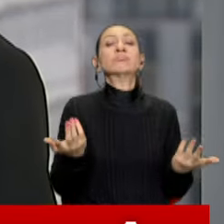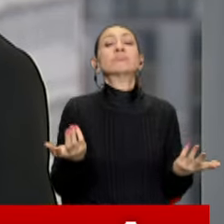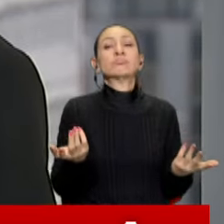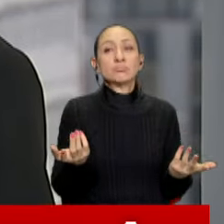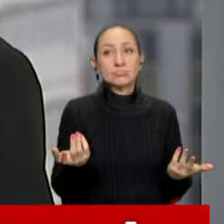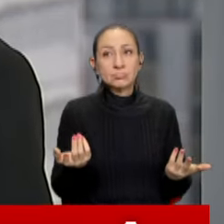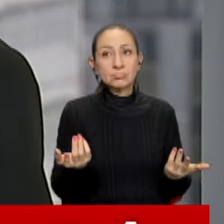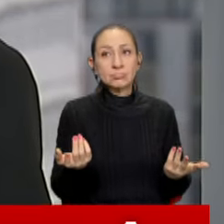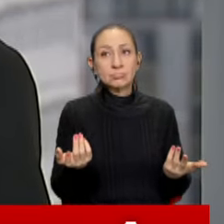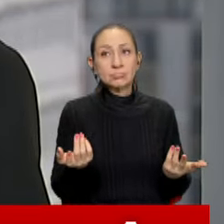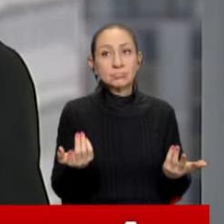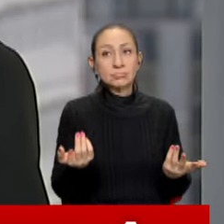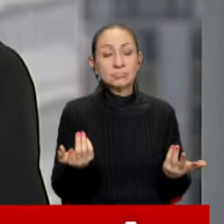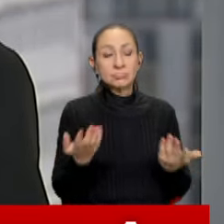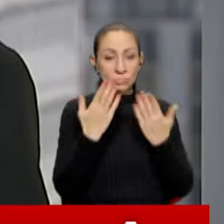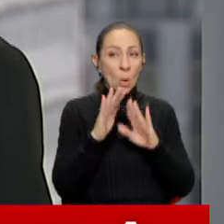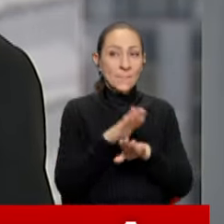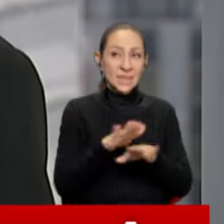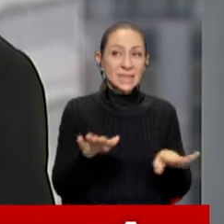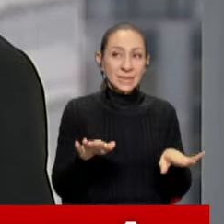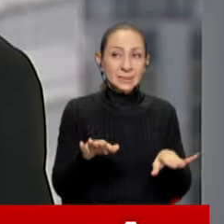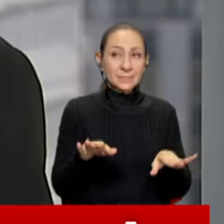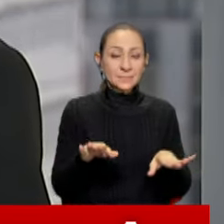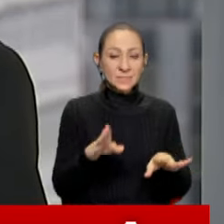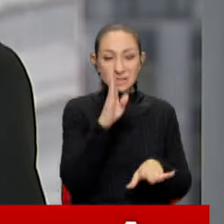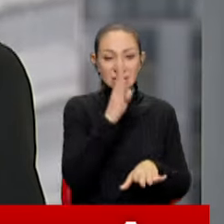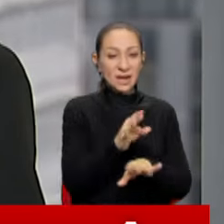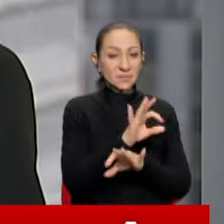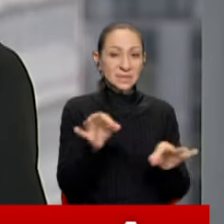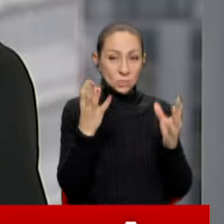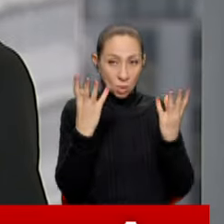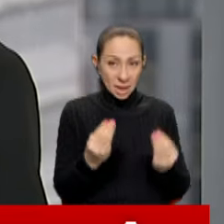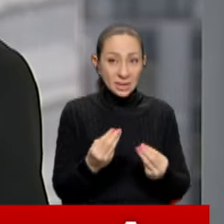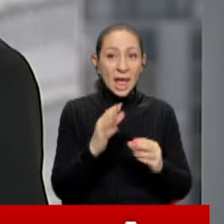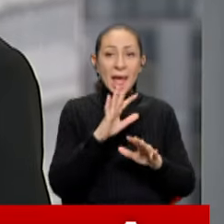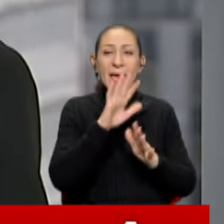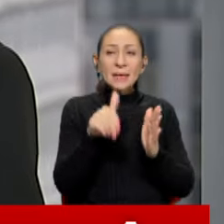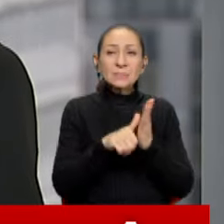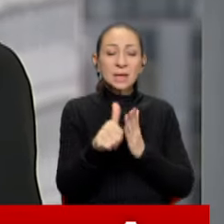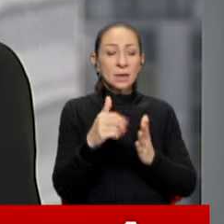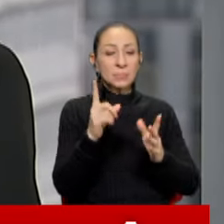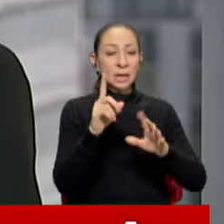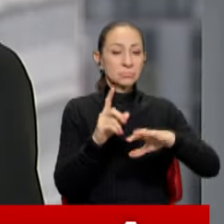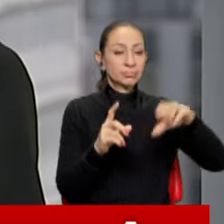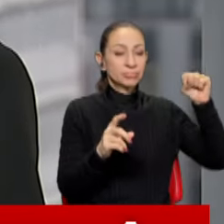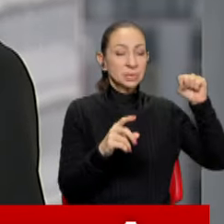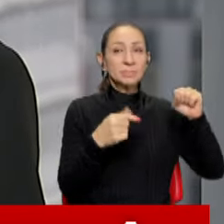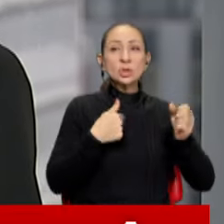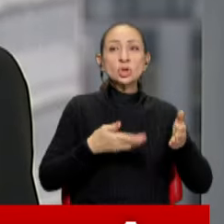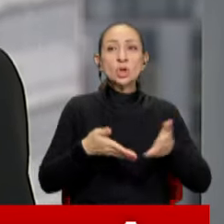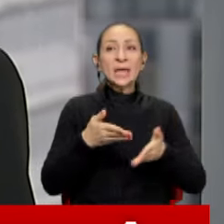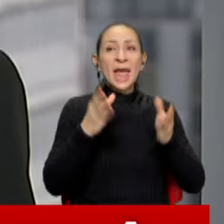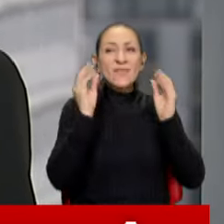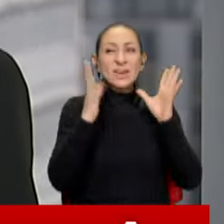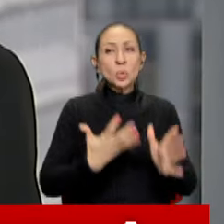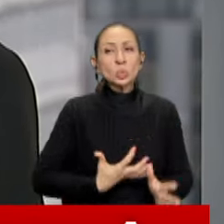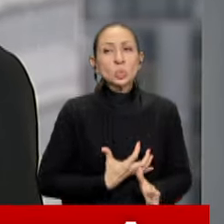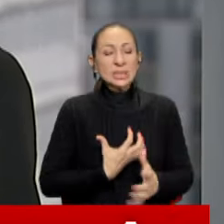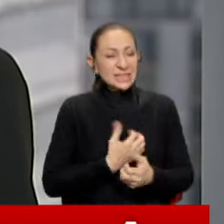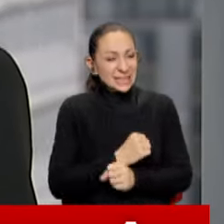basın kuruluşu kalmadı maalesef ilkeli ve tarafsız yayın yapan. Hemen hemen hepsi tekelleşti. Biz bunu sokakta en çok